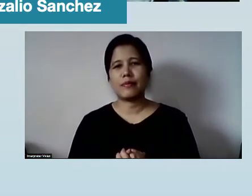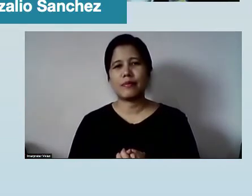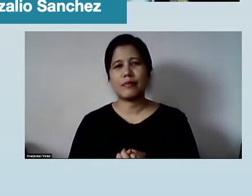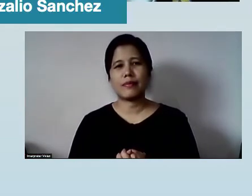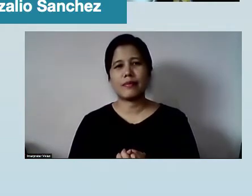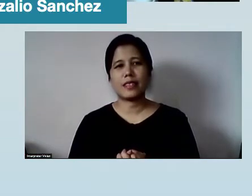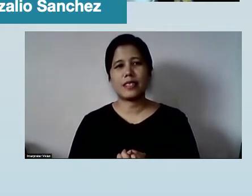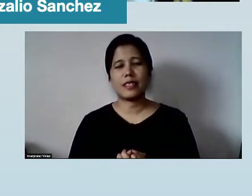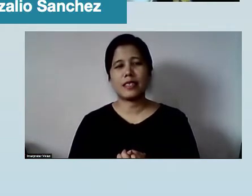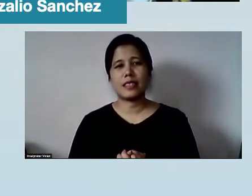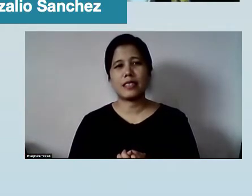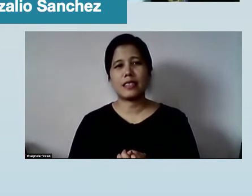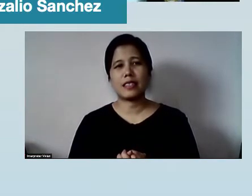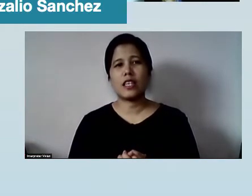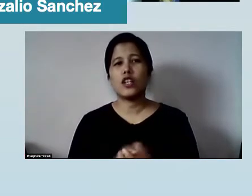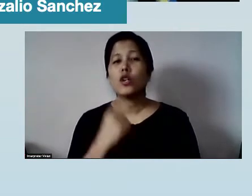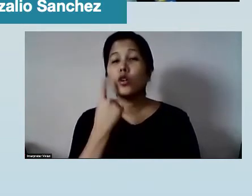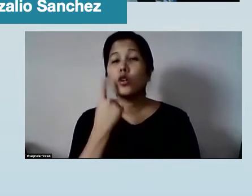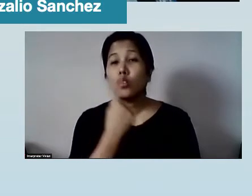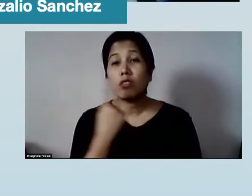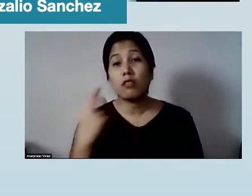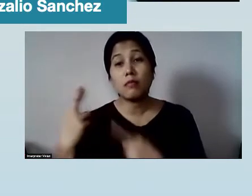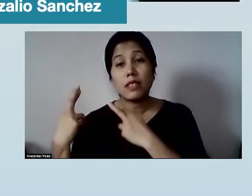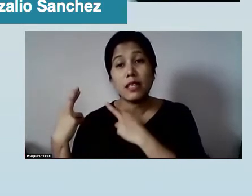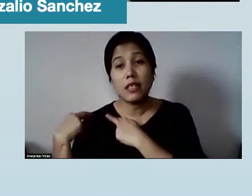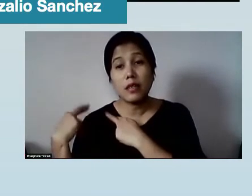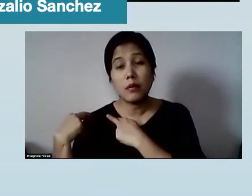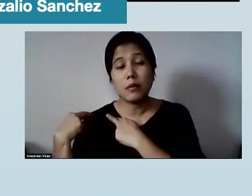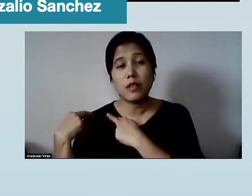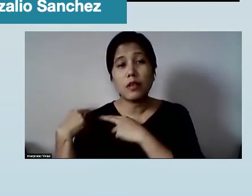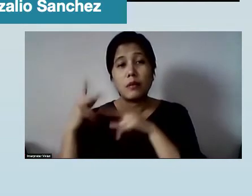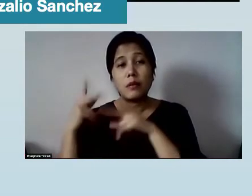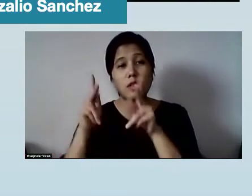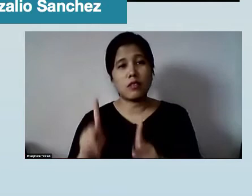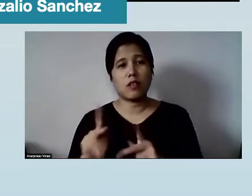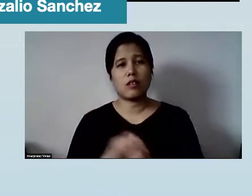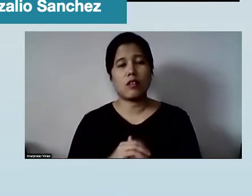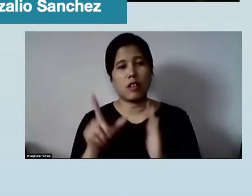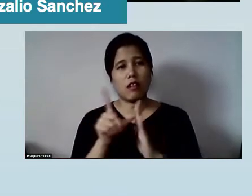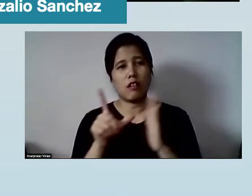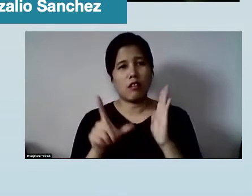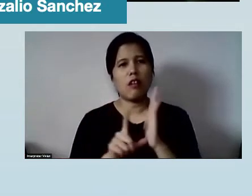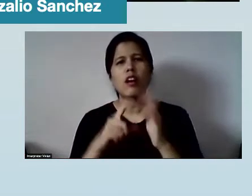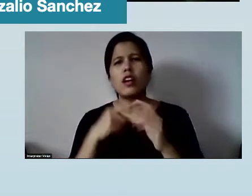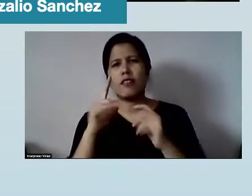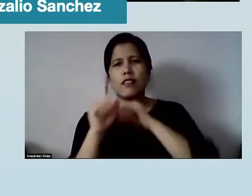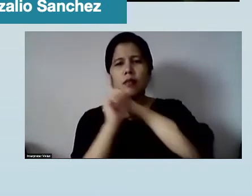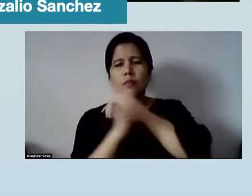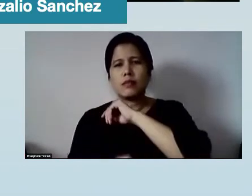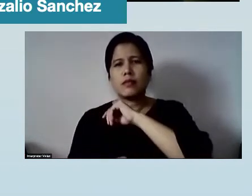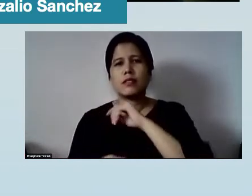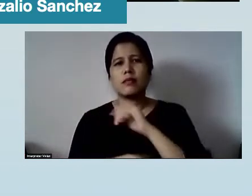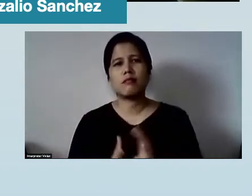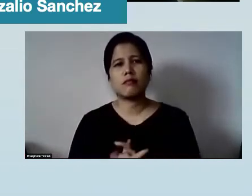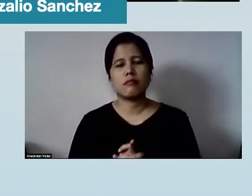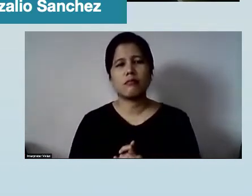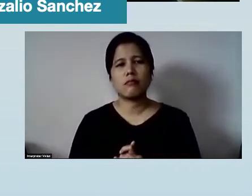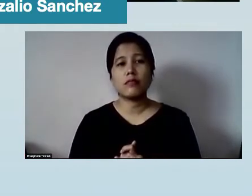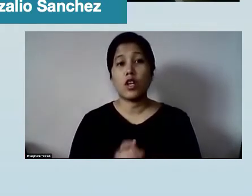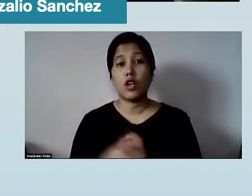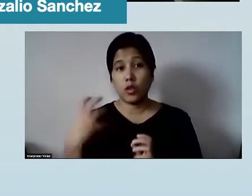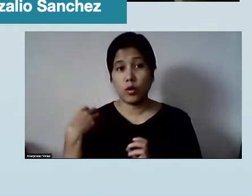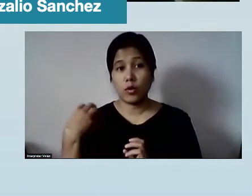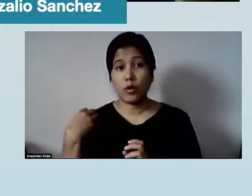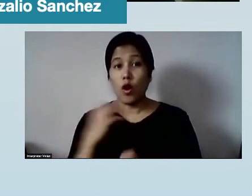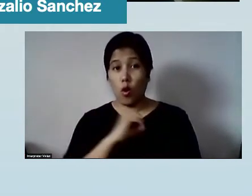na. Sino ang mga liable persons for violation of the law? If you're the owner or the operator of the building,